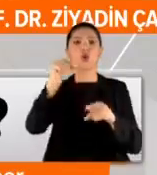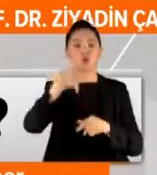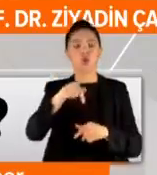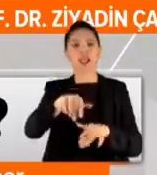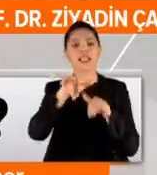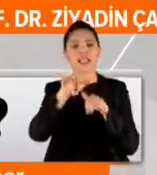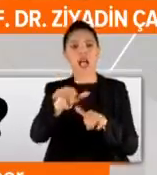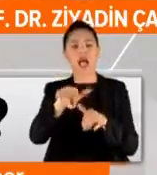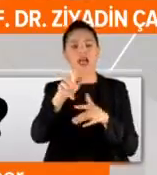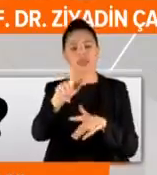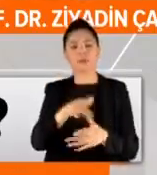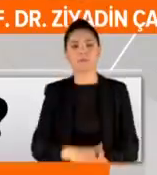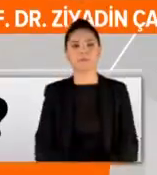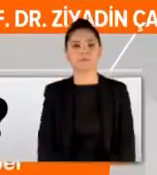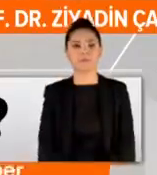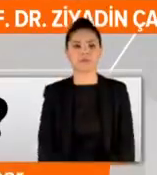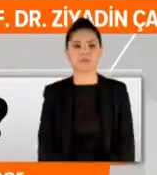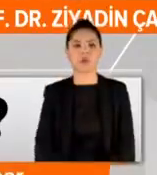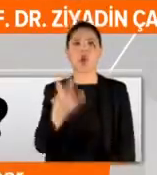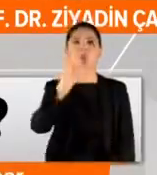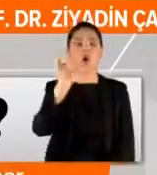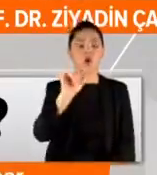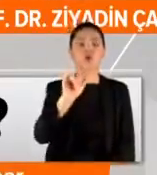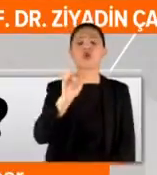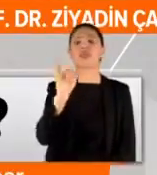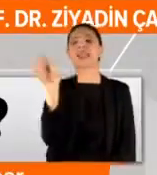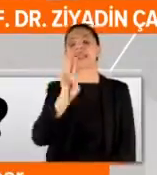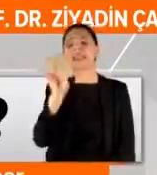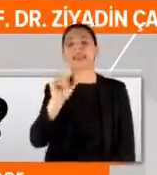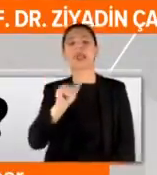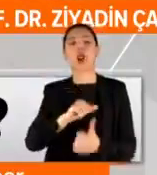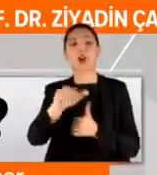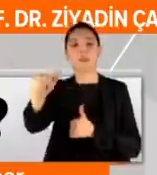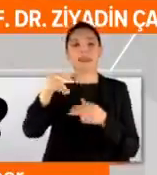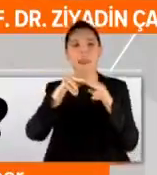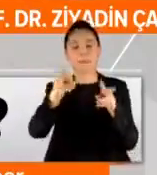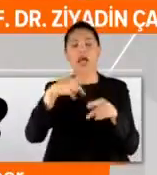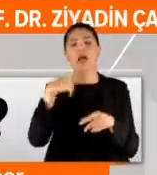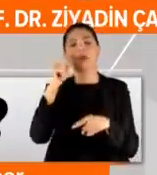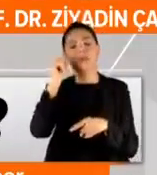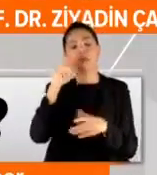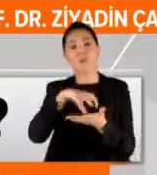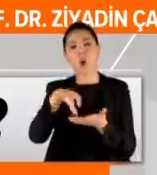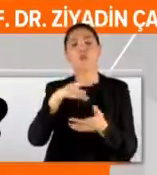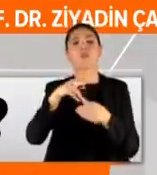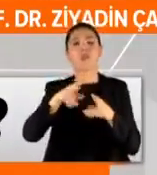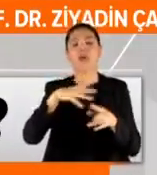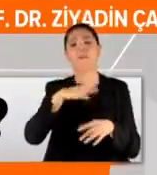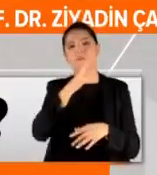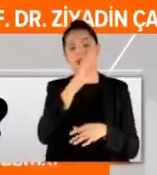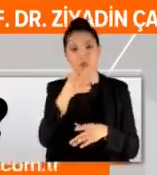Sığacık Körfezi'nde. Peki 30-40 kilometrelik bir bölüm kırıldı diye biliyoruz. Bu doğru bilgi değil mi hocam?